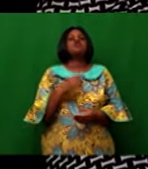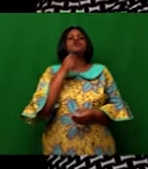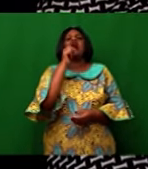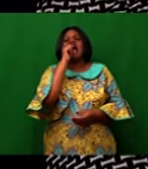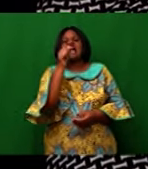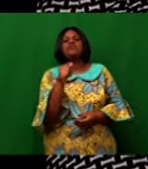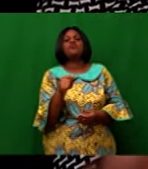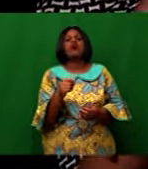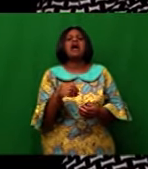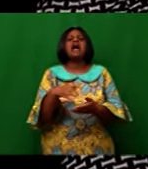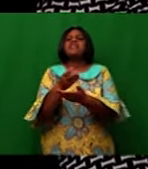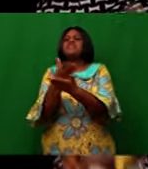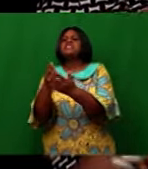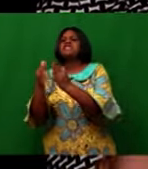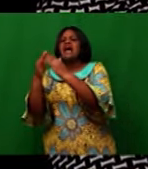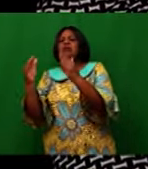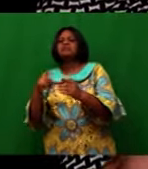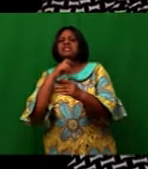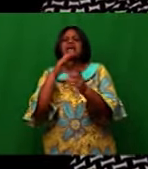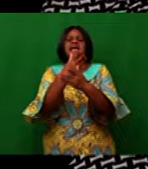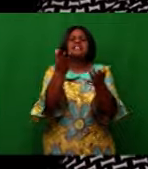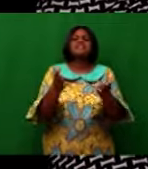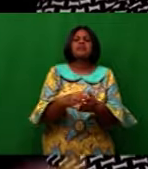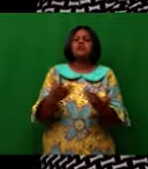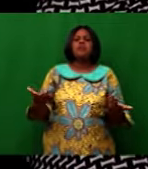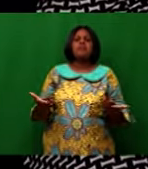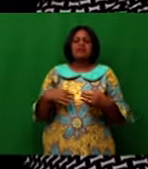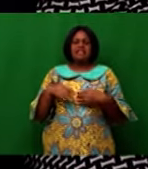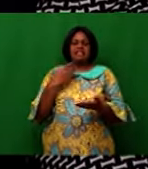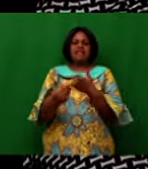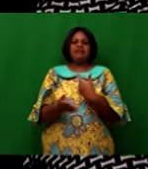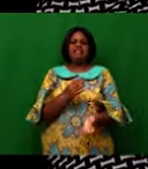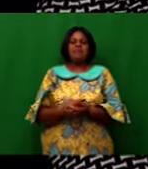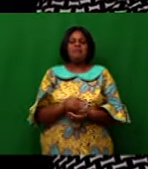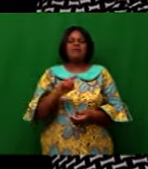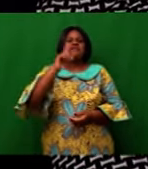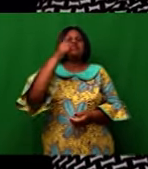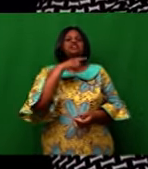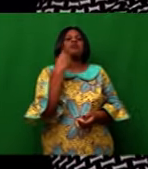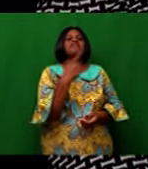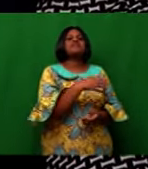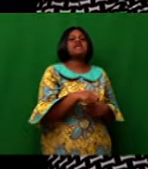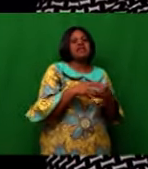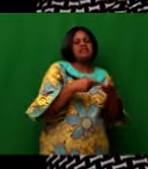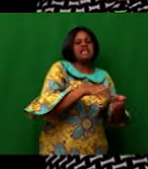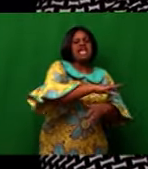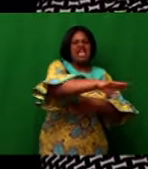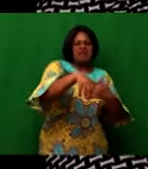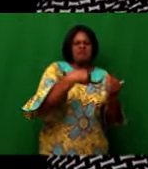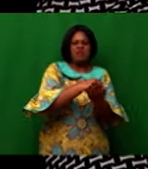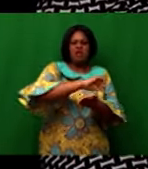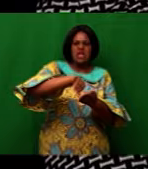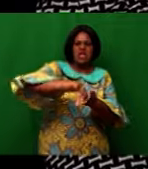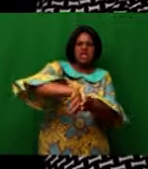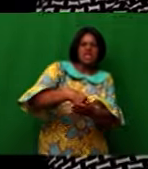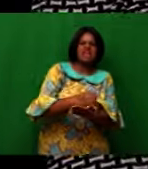vana vari kushayiswa zvonzi vana vekuimba huri ngadi ngavawane pfuma yababa vana vokuimba diki havachawana saka ngatitaure nyaya idzi tichiwananisa